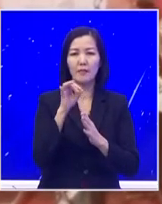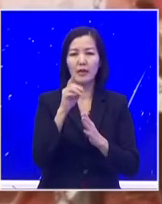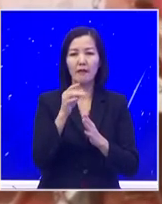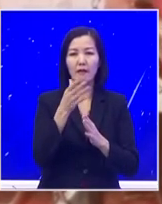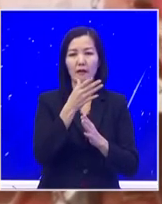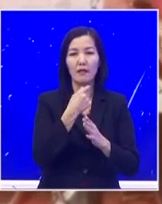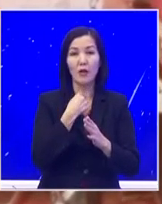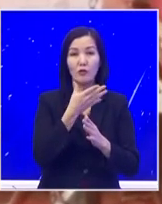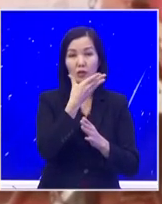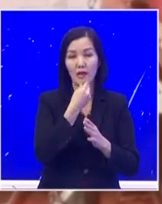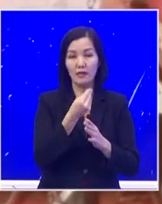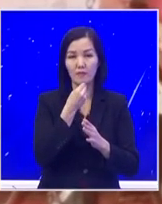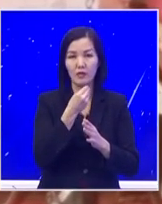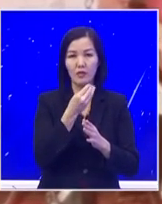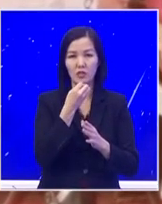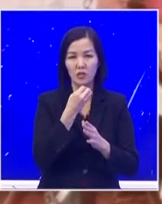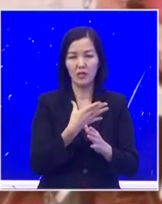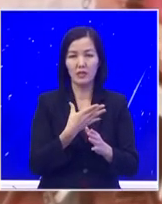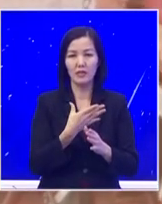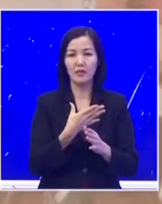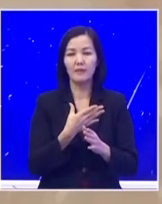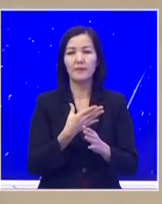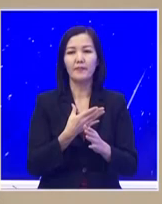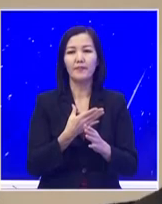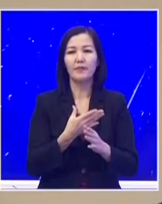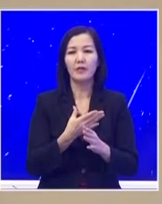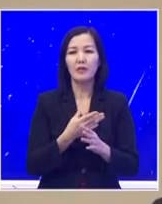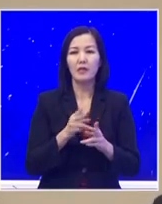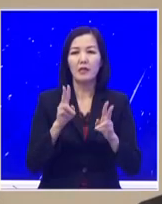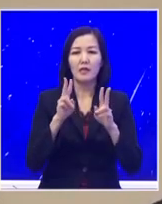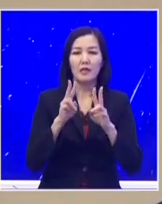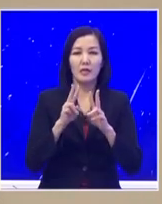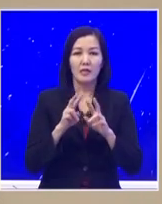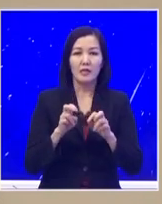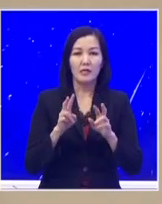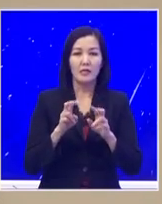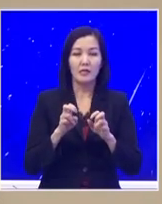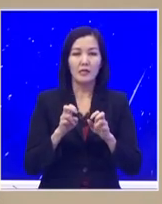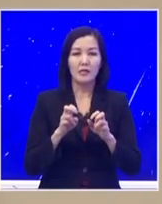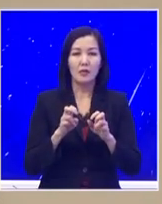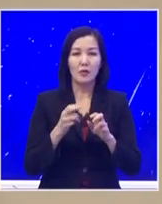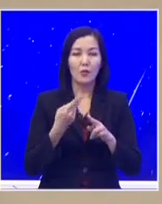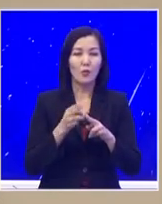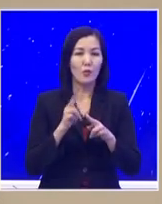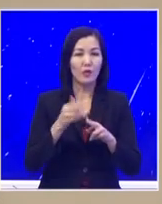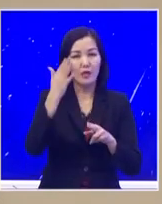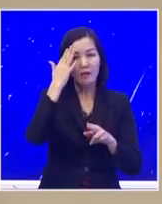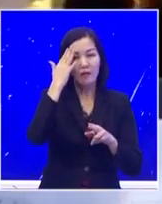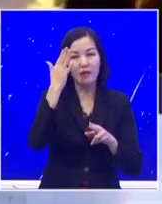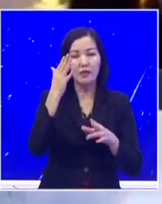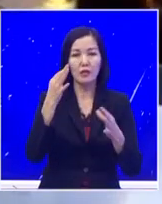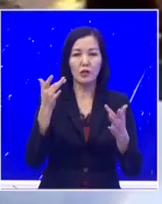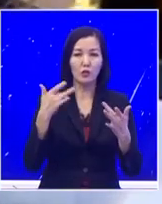әдемі, жақсы. Енді ондай баланы іздесең де болмайсың. Өздері көп тұрғасаң жұмысқа